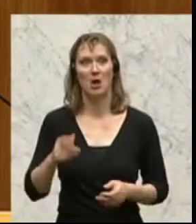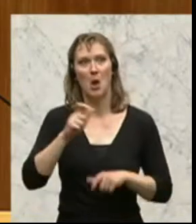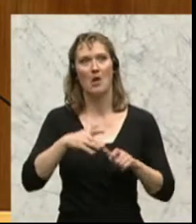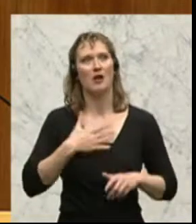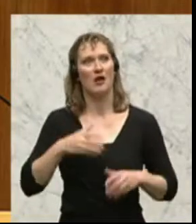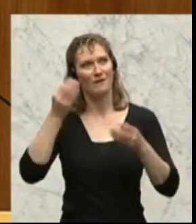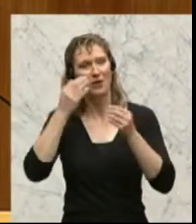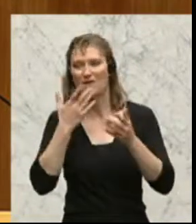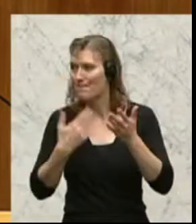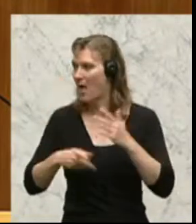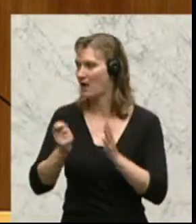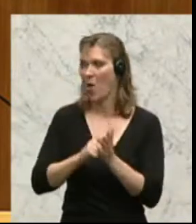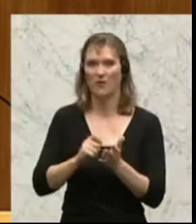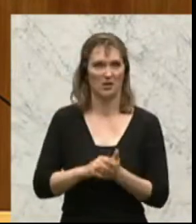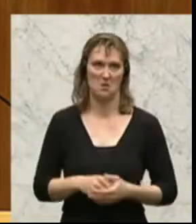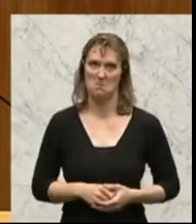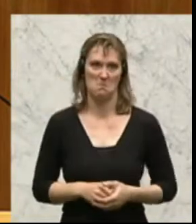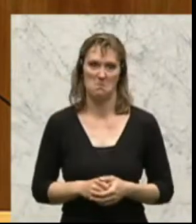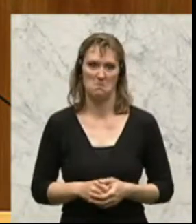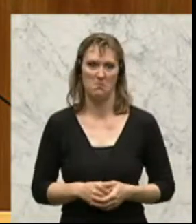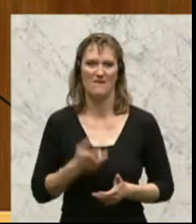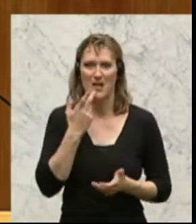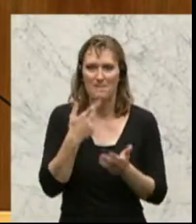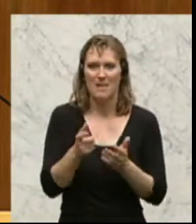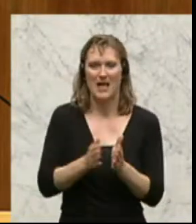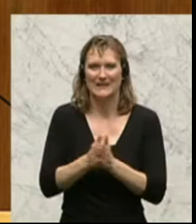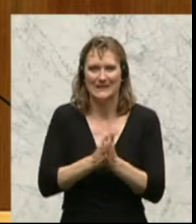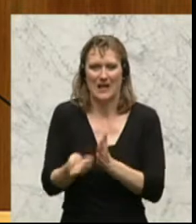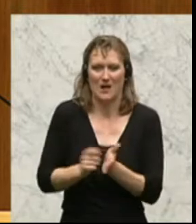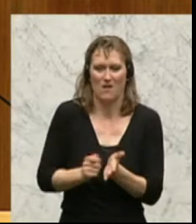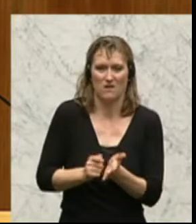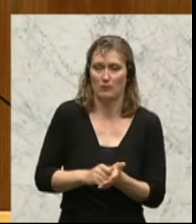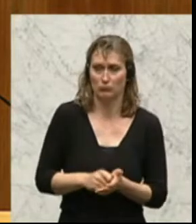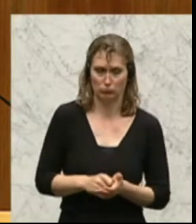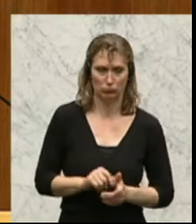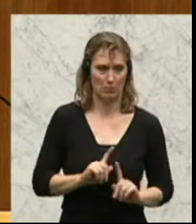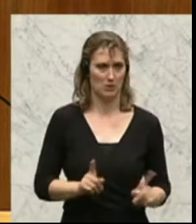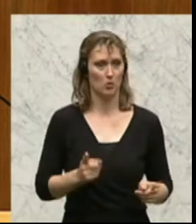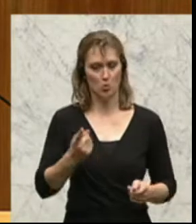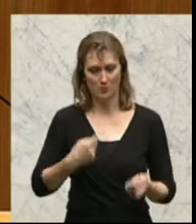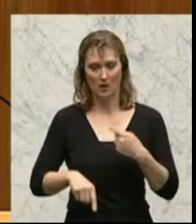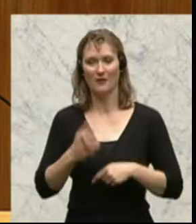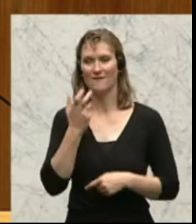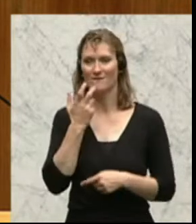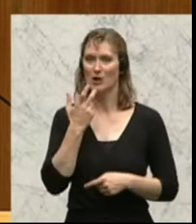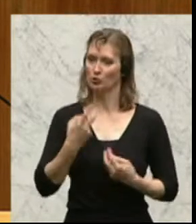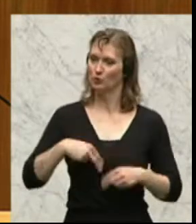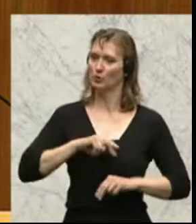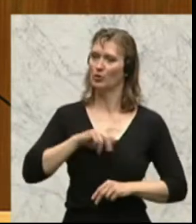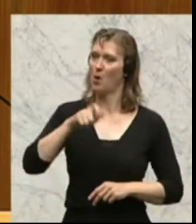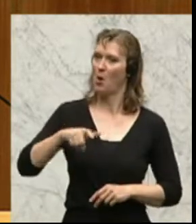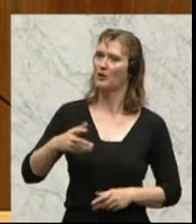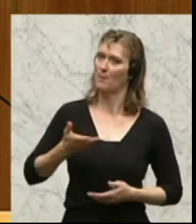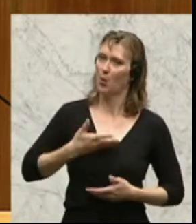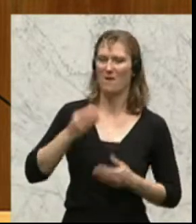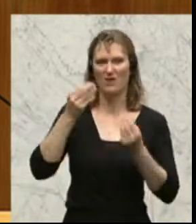kaufen und um den Konsum zu steigern. Und anstatt dass wir alles dafür tun, dieses Vertrauen langsam wiederherzustellen,